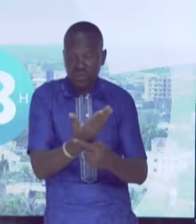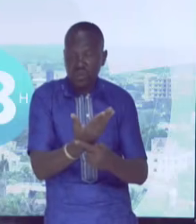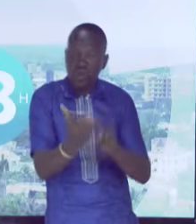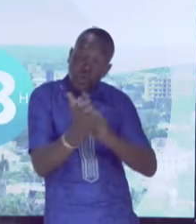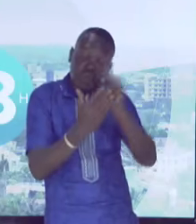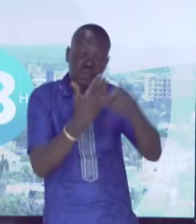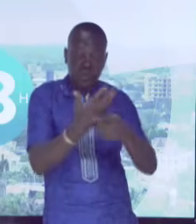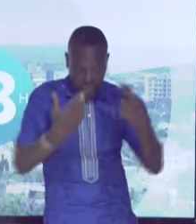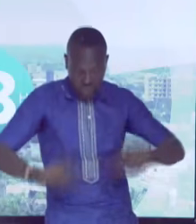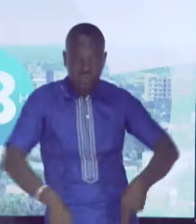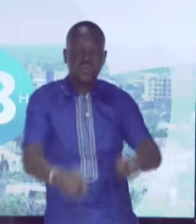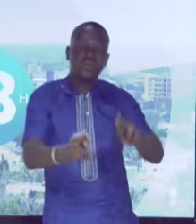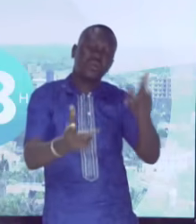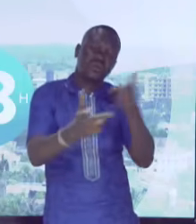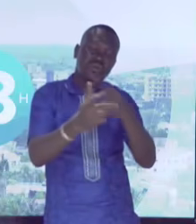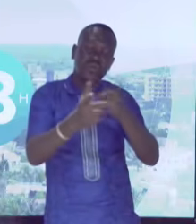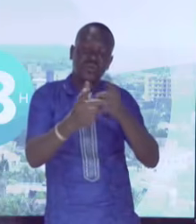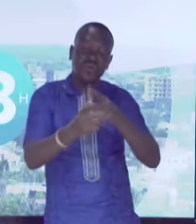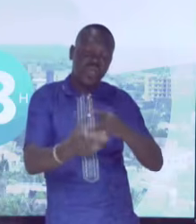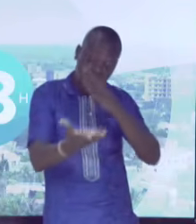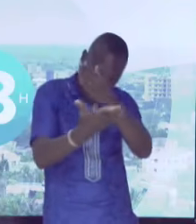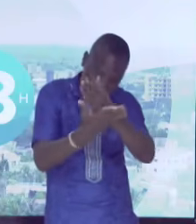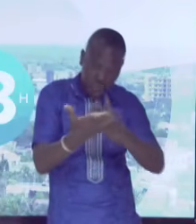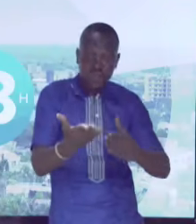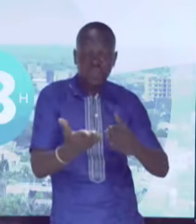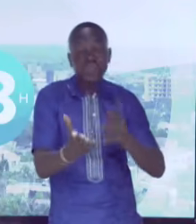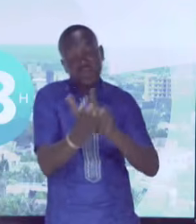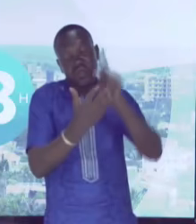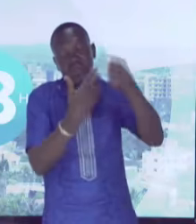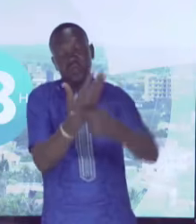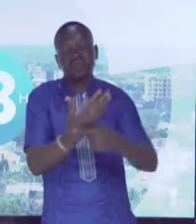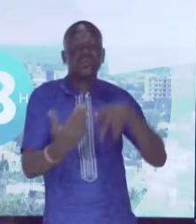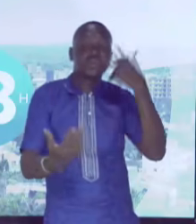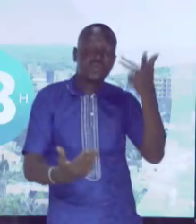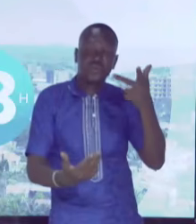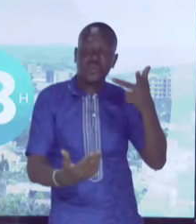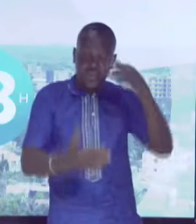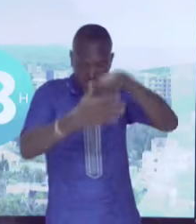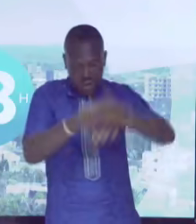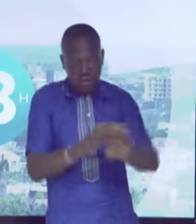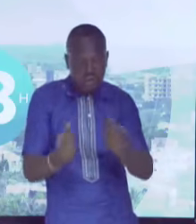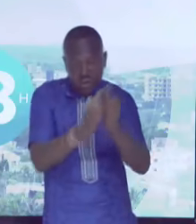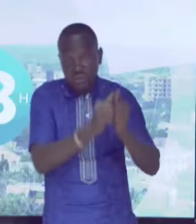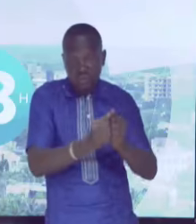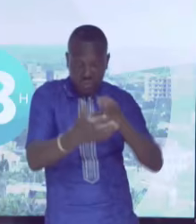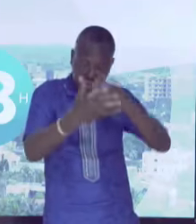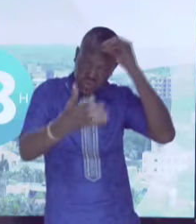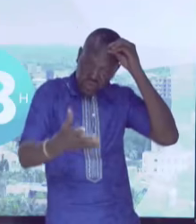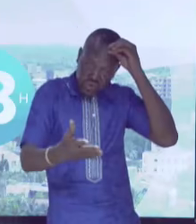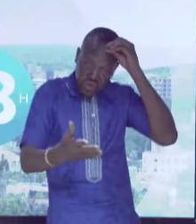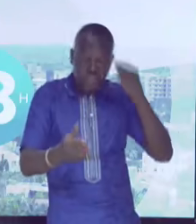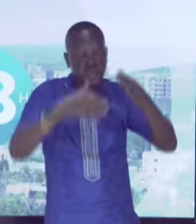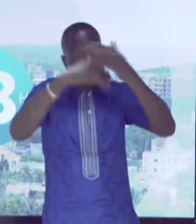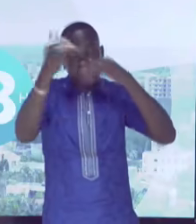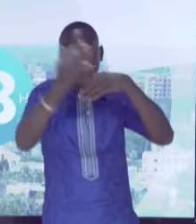10 pour chacune des deux premières phases du programme et 5 dans sa phase 3. Dans l'ensemble, ces études en cours concernent la